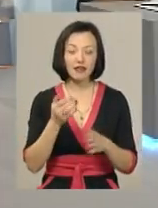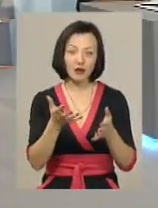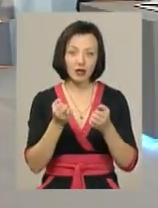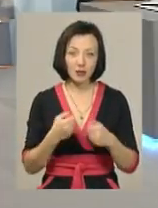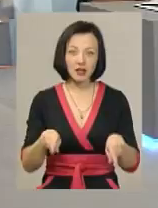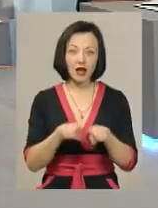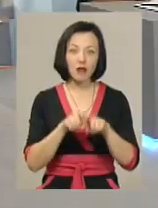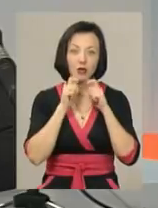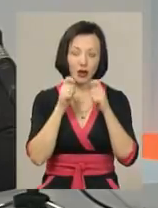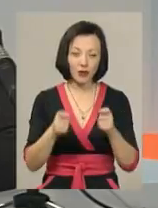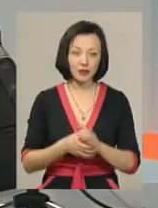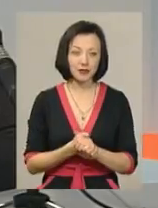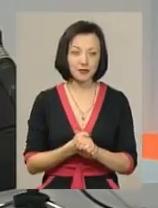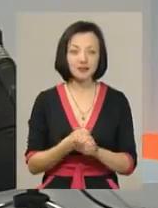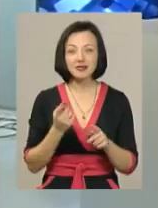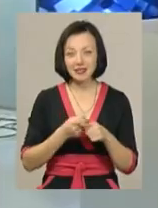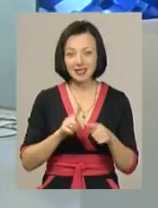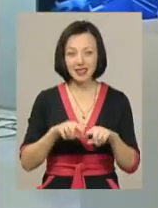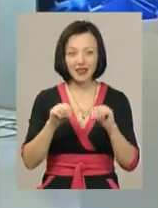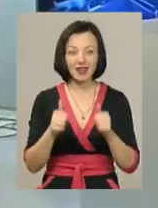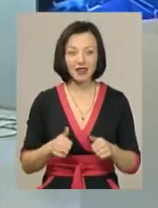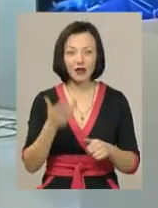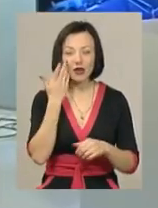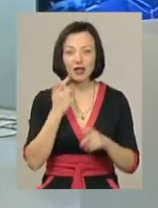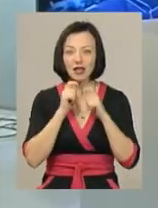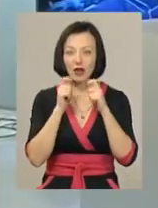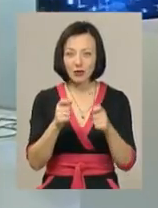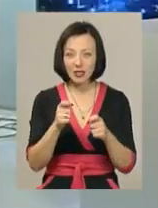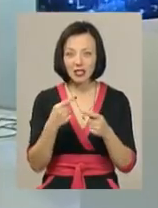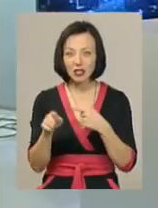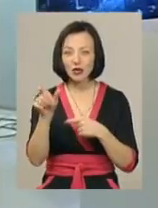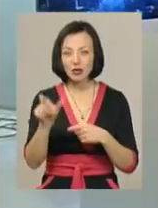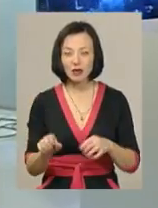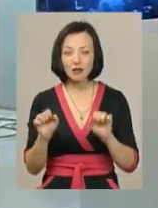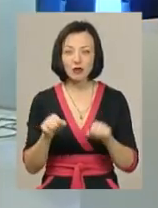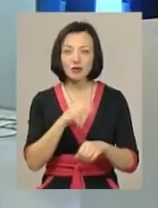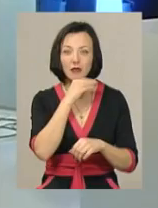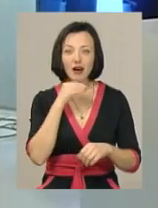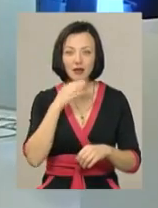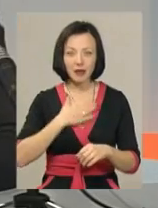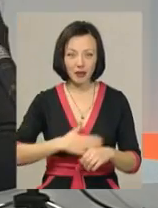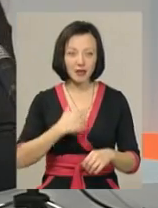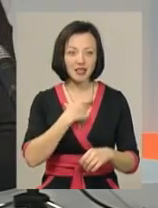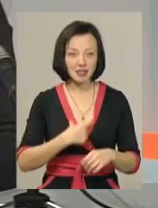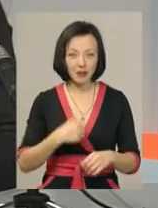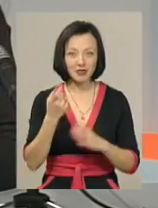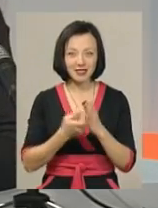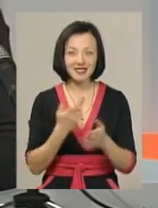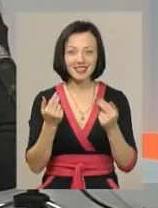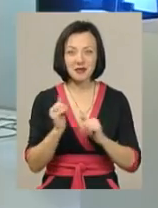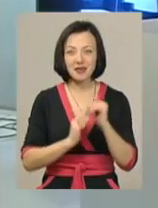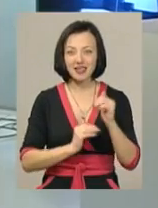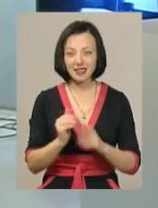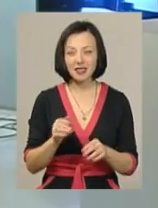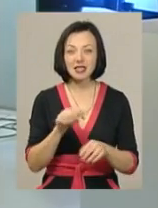отримав ось такий подарунок і ну це якраз варіант того коли даруючи подарунок іншій людині можна багато приємного отримати для себе так тобто